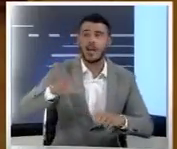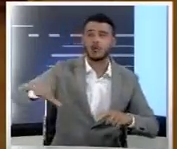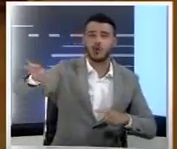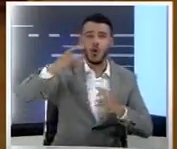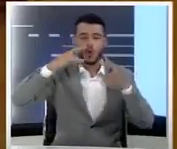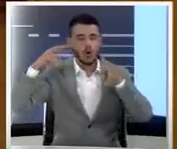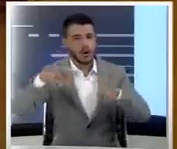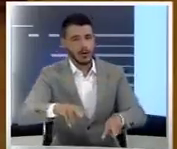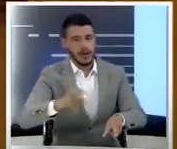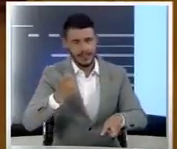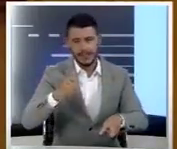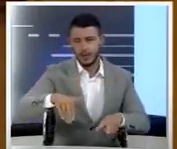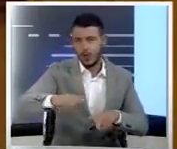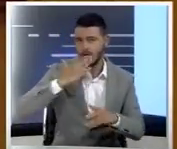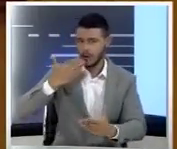Τελειώνω.